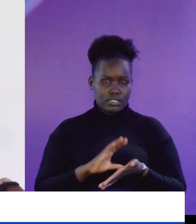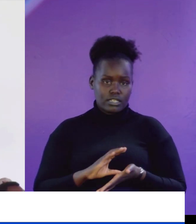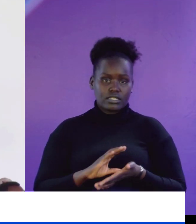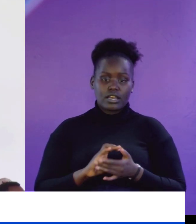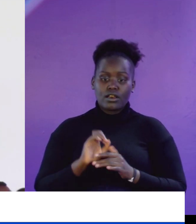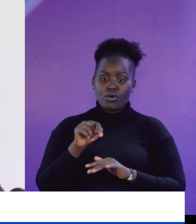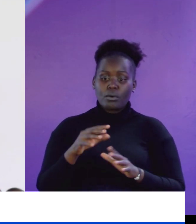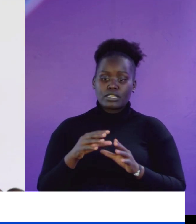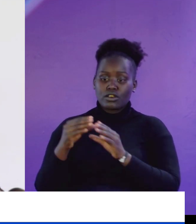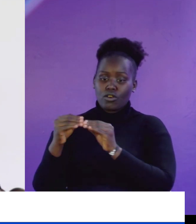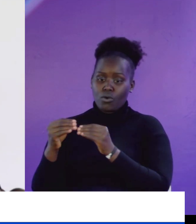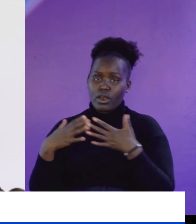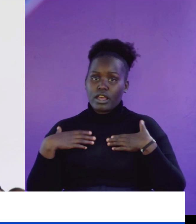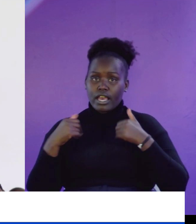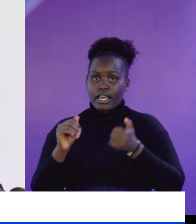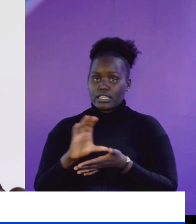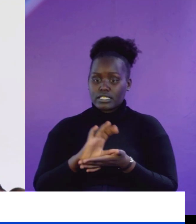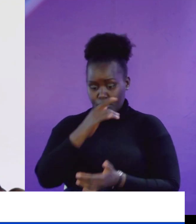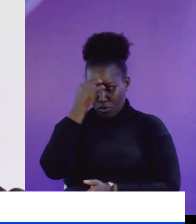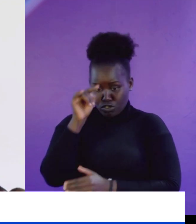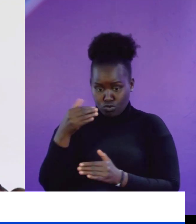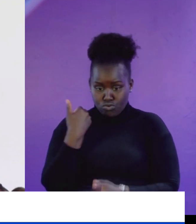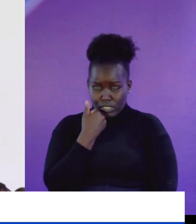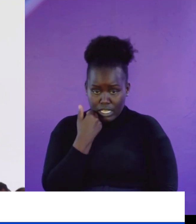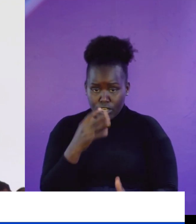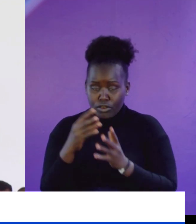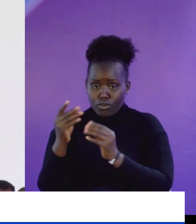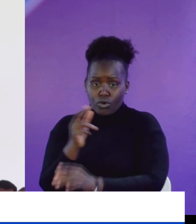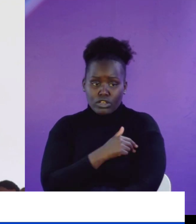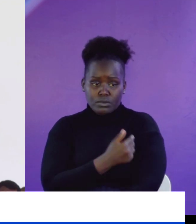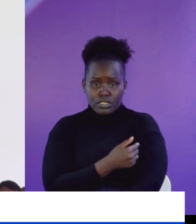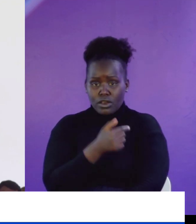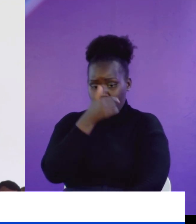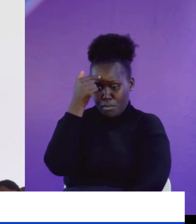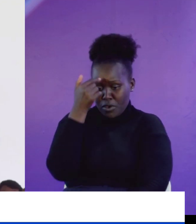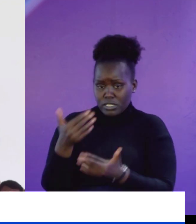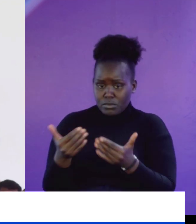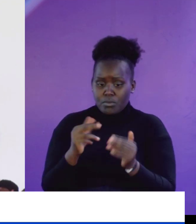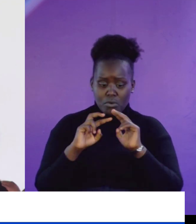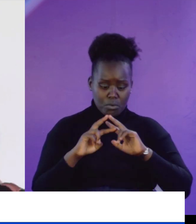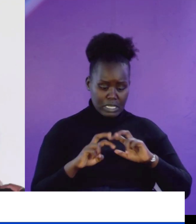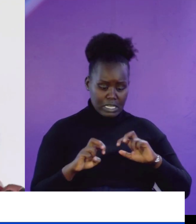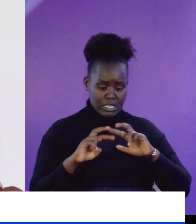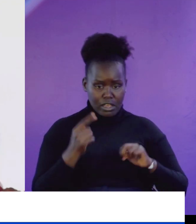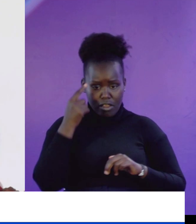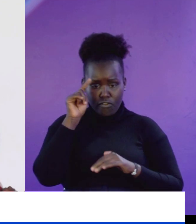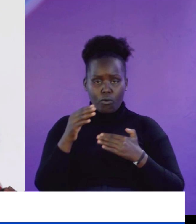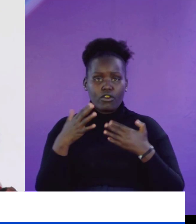utaenda health center kwa sababu wewe ni mgonjwa, uende kwa dispensary kwa sababu unatafuta